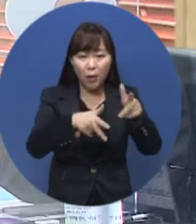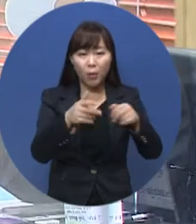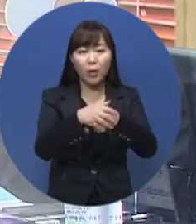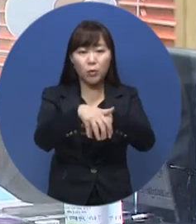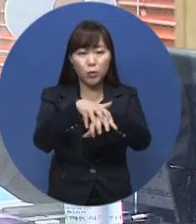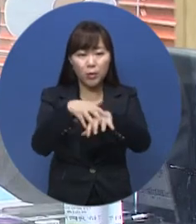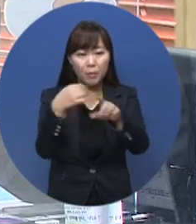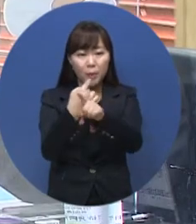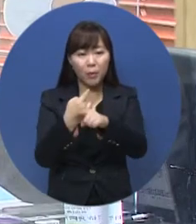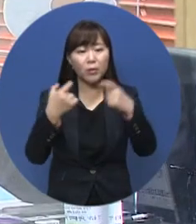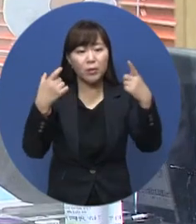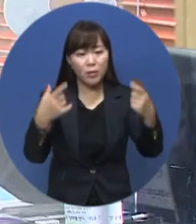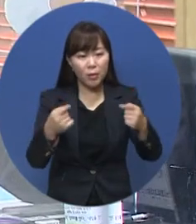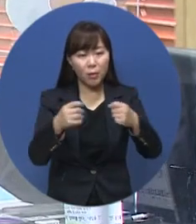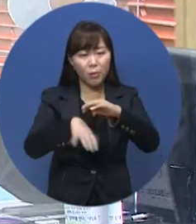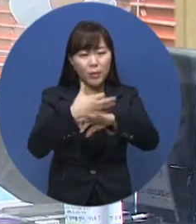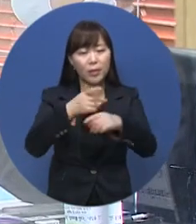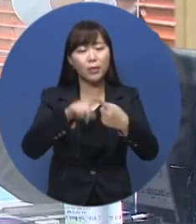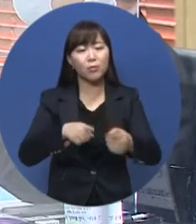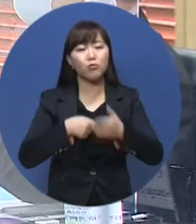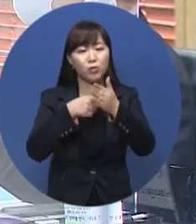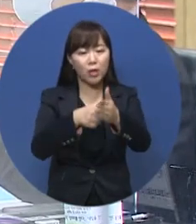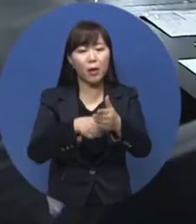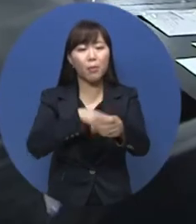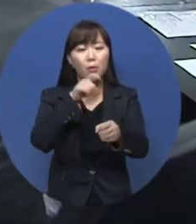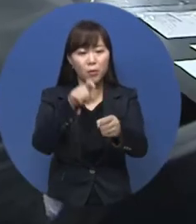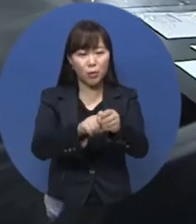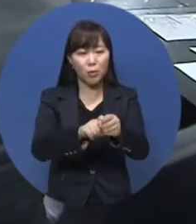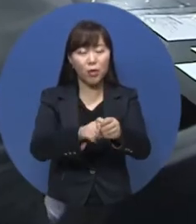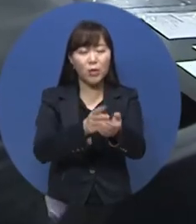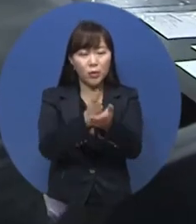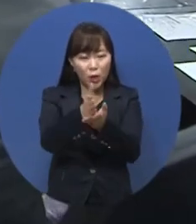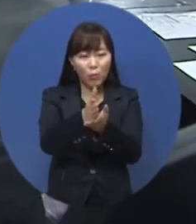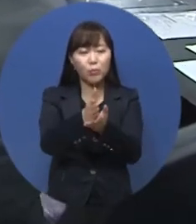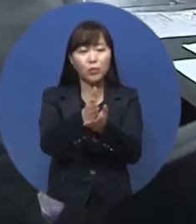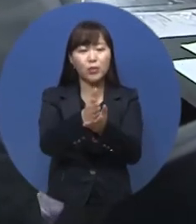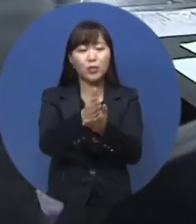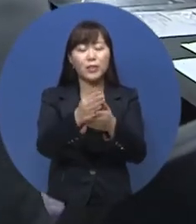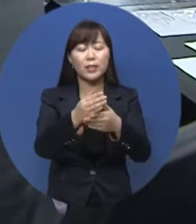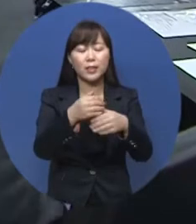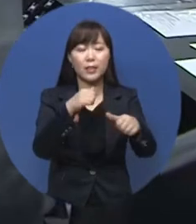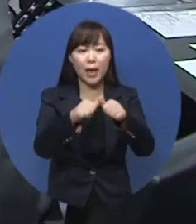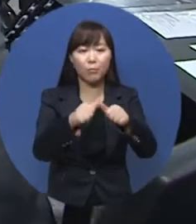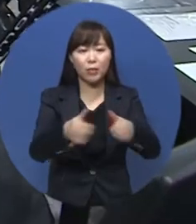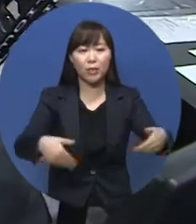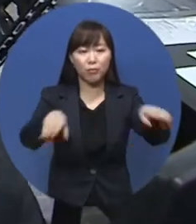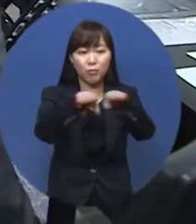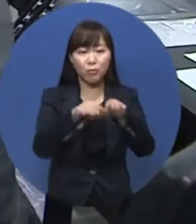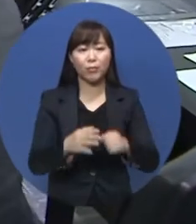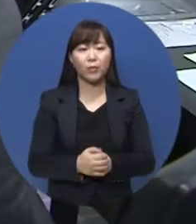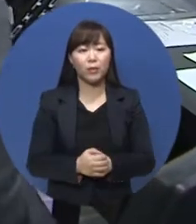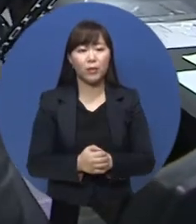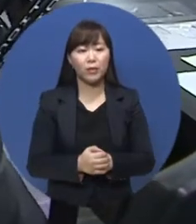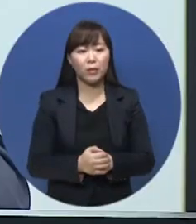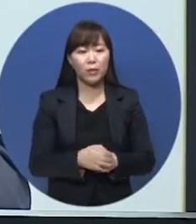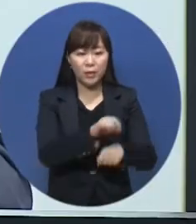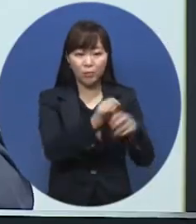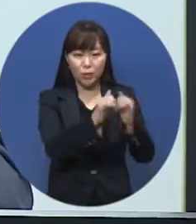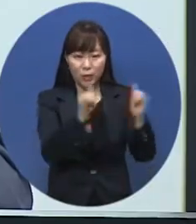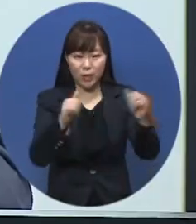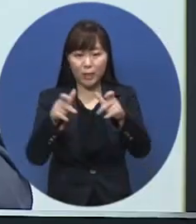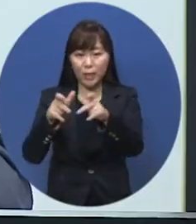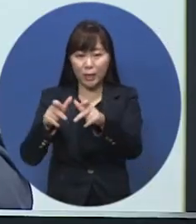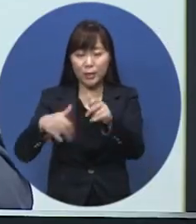개편하는 등 혁신을 추진하기 위해 설립된 전문 자문 기구 입니다 실무자와 장액 의 현장의 목소리를